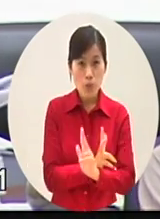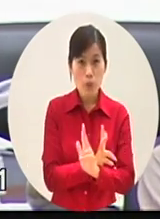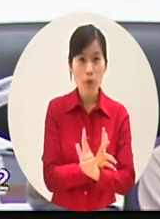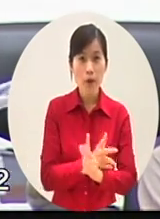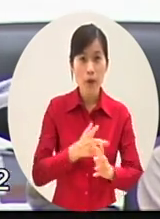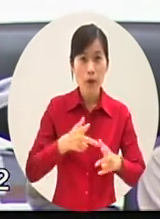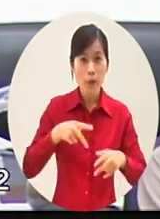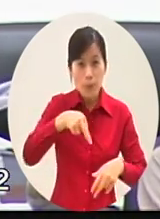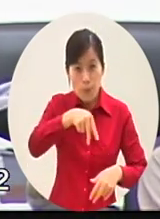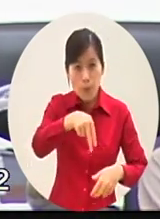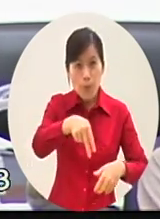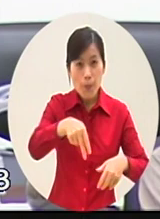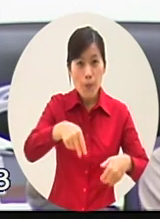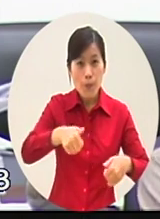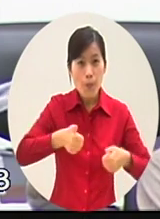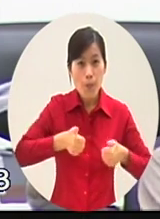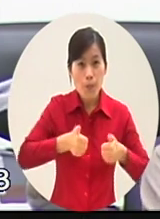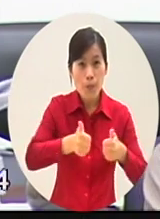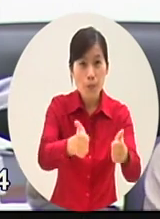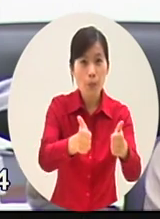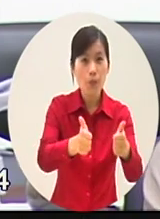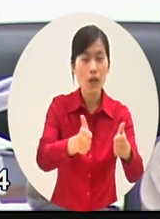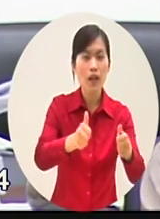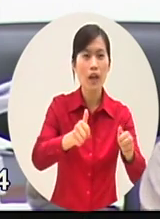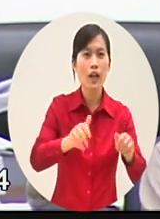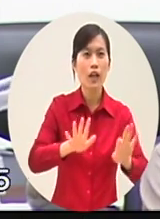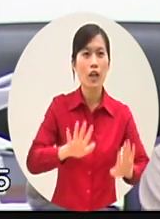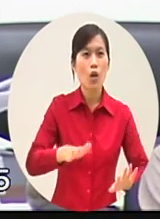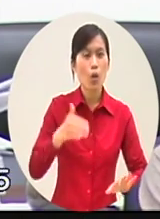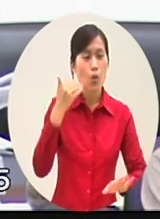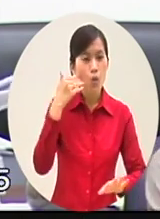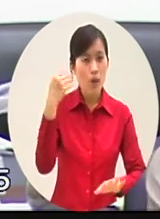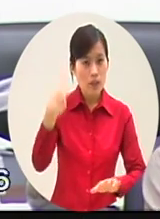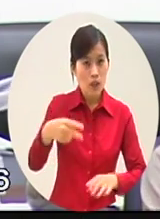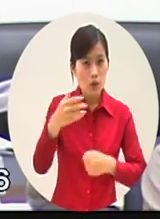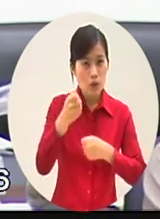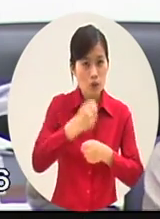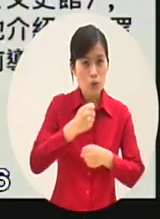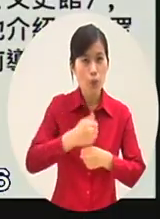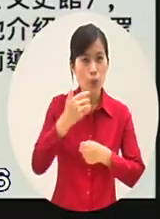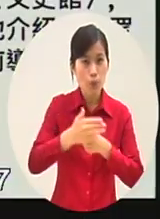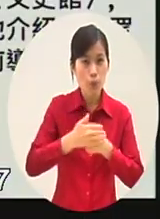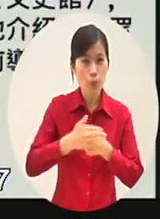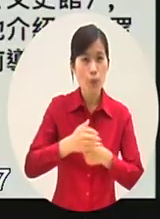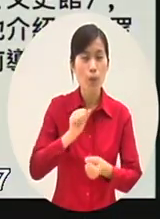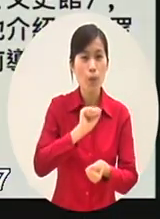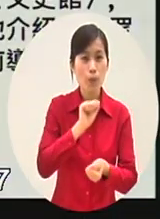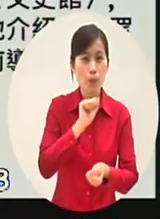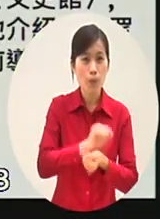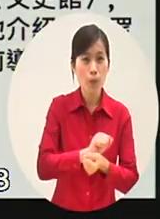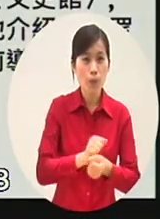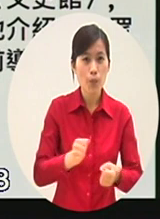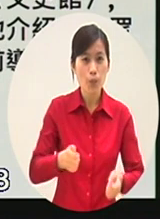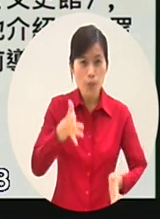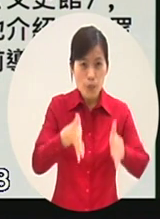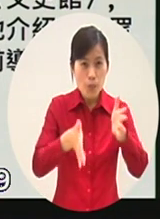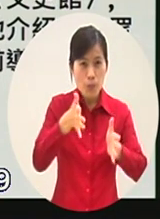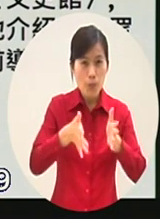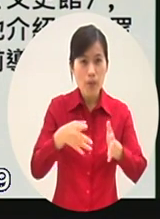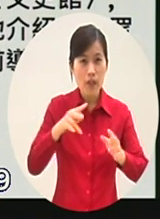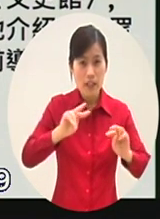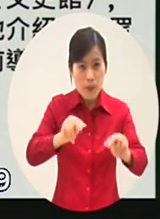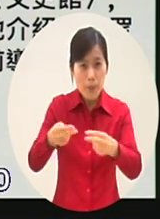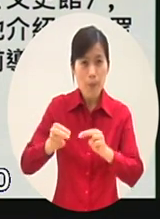在如果说在做这个凤梨会社的维护哈，然后木造建物再改建哈，我觉得它应该